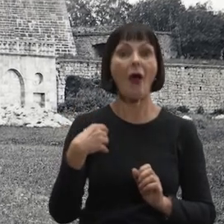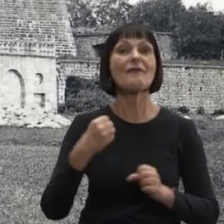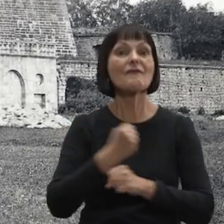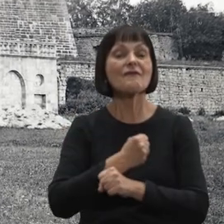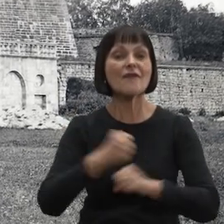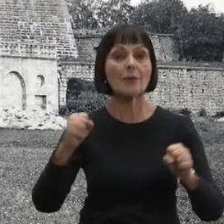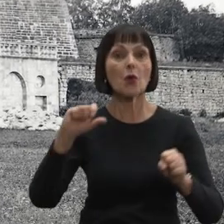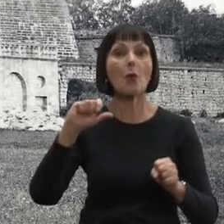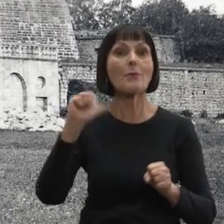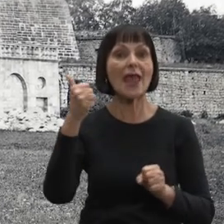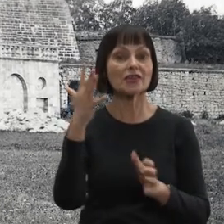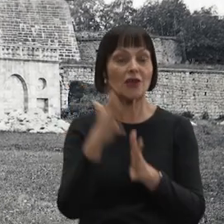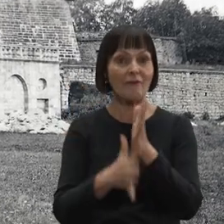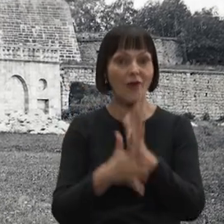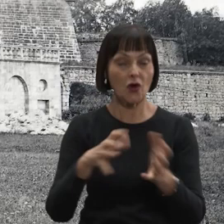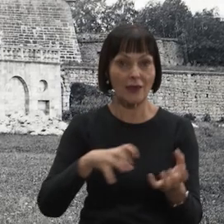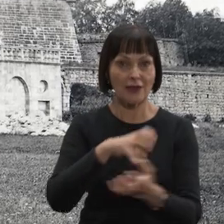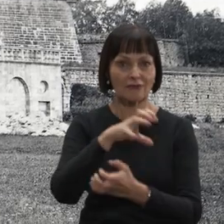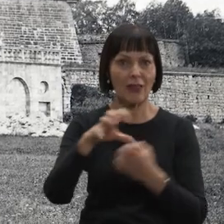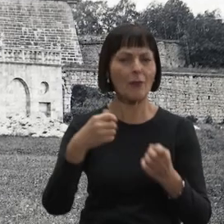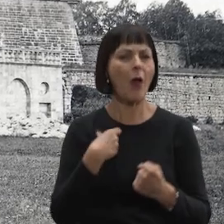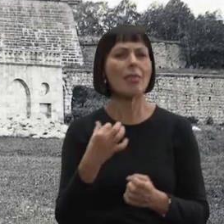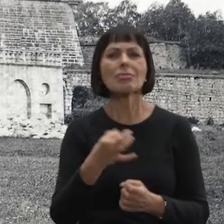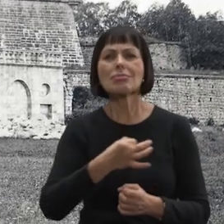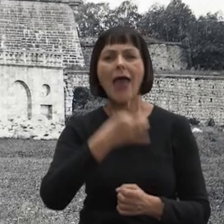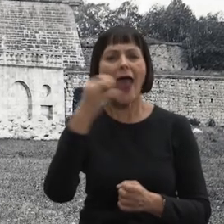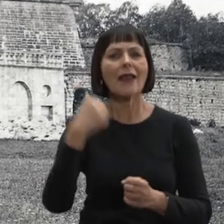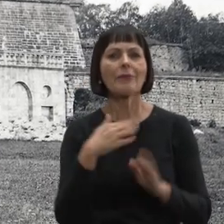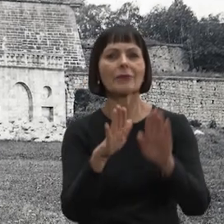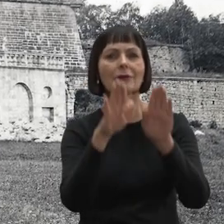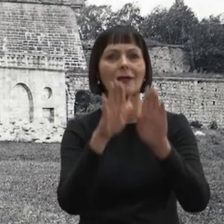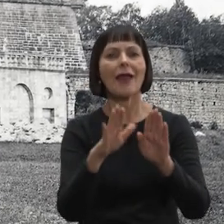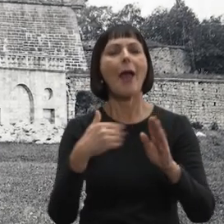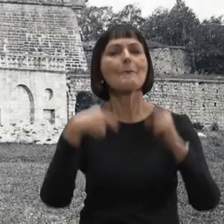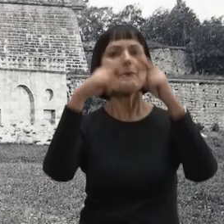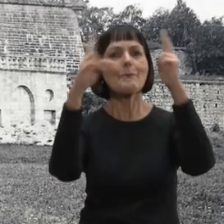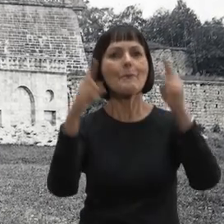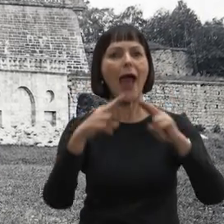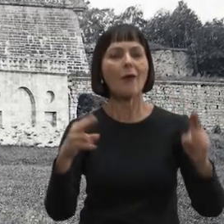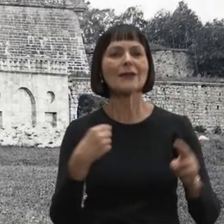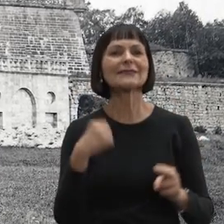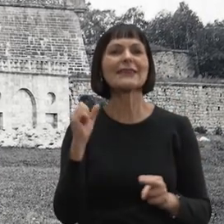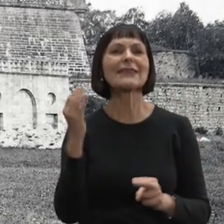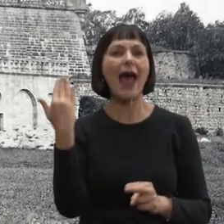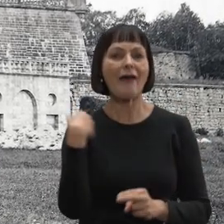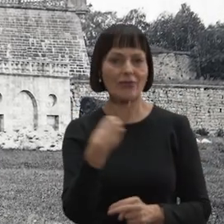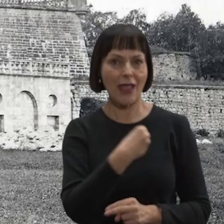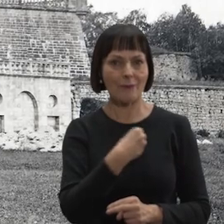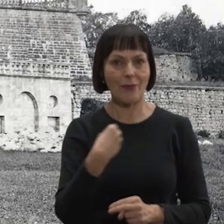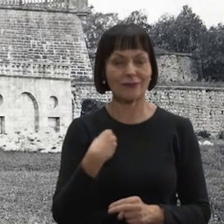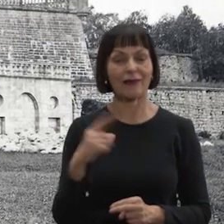wybuchu I wojny światowej cieszył się renomą najlepiej zachowanej rezydencji staropolskiej. Niestety,